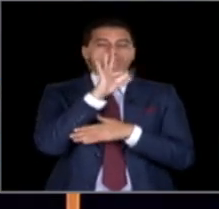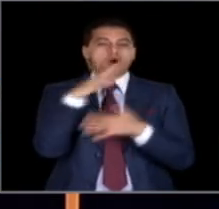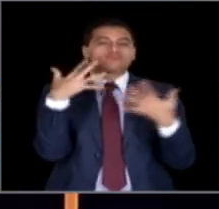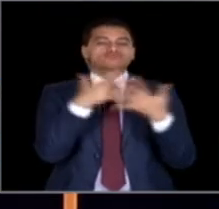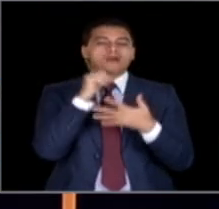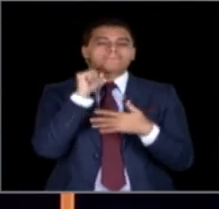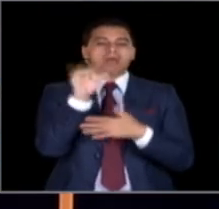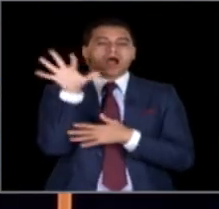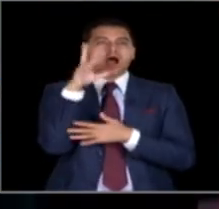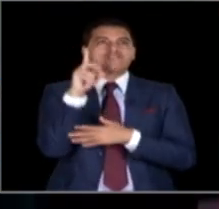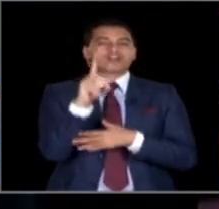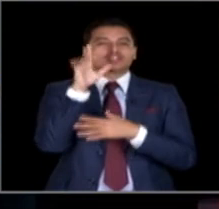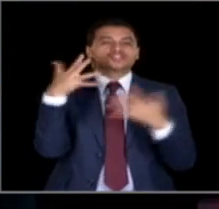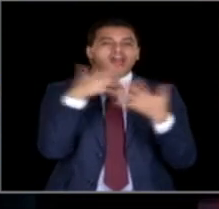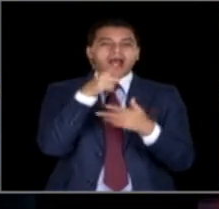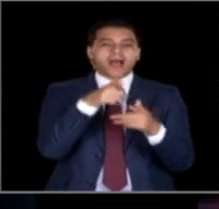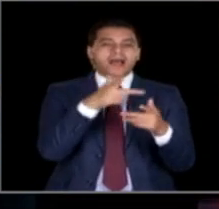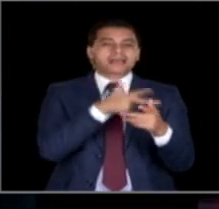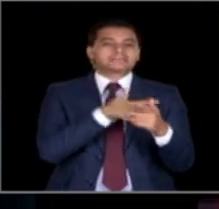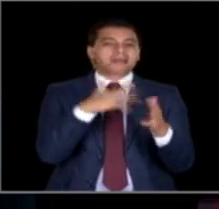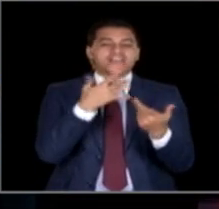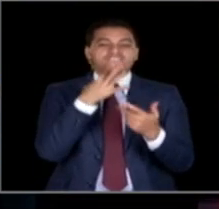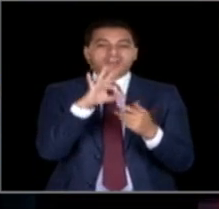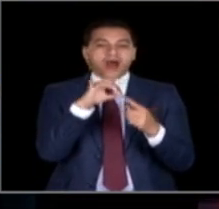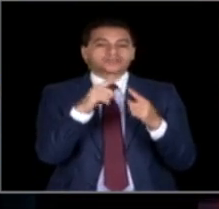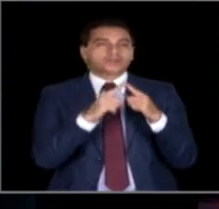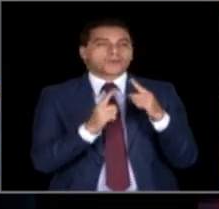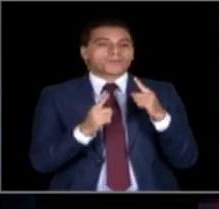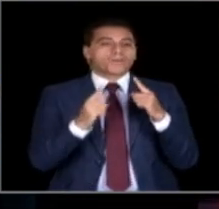انطلق 14 ابريل من فرنسا،